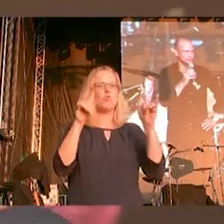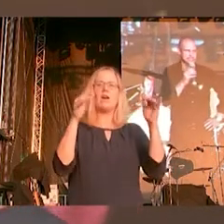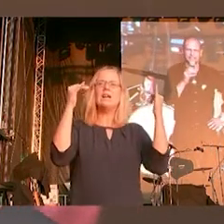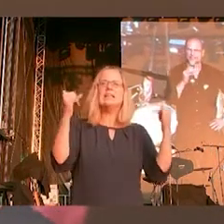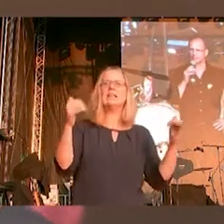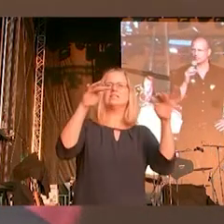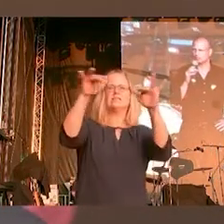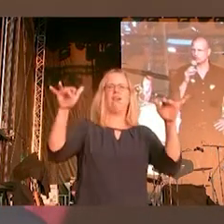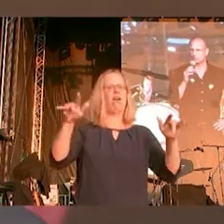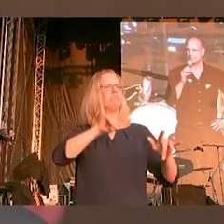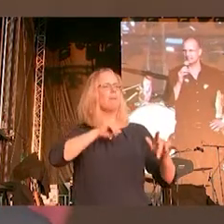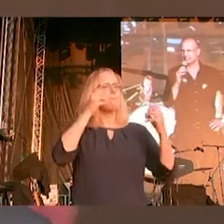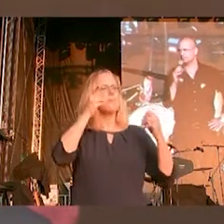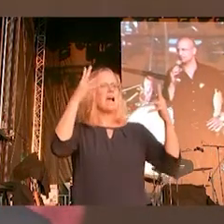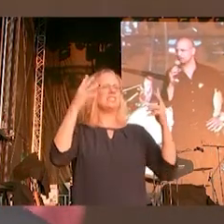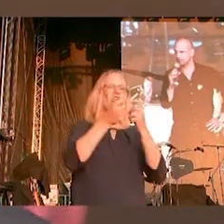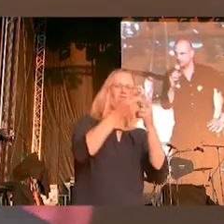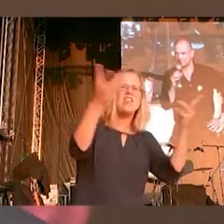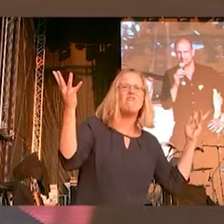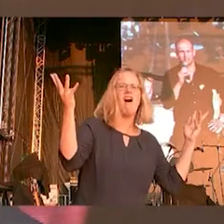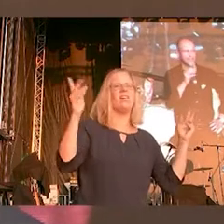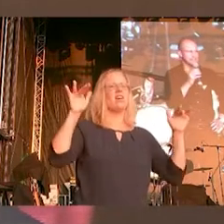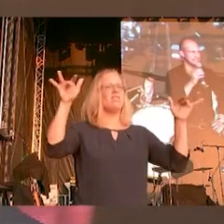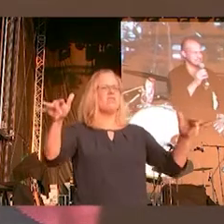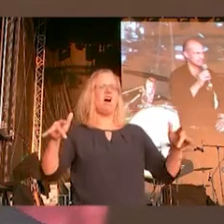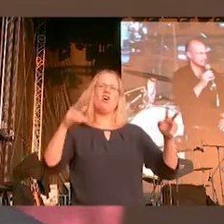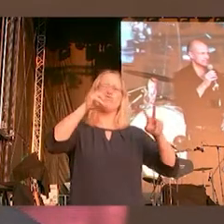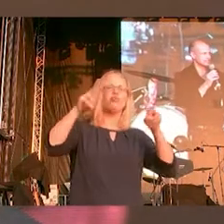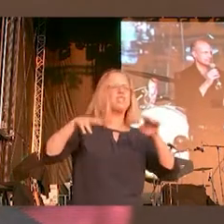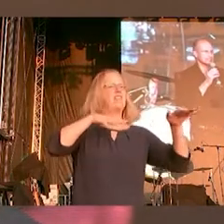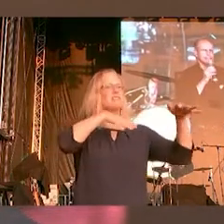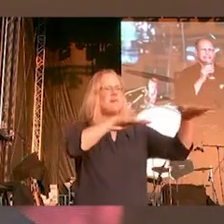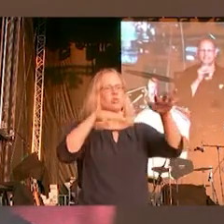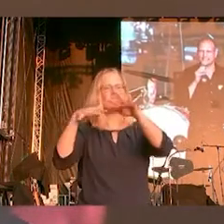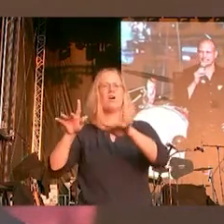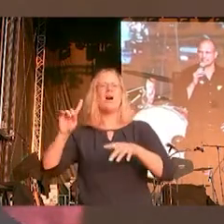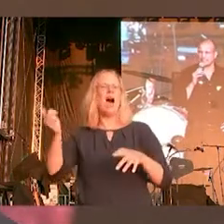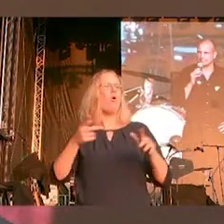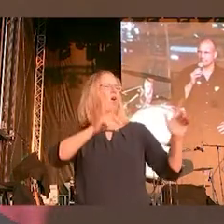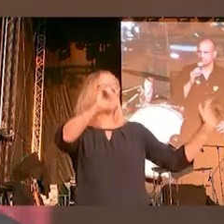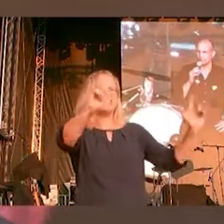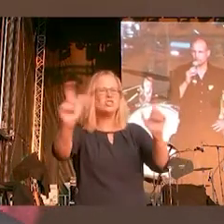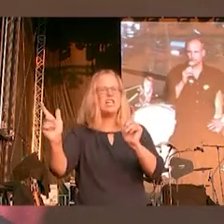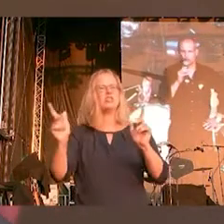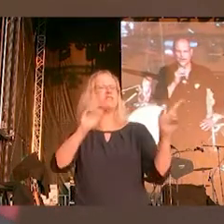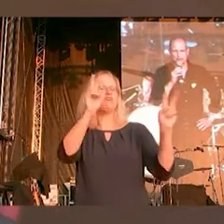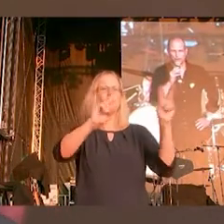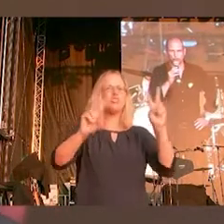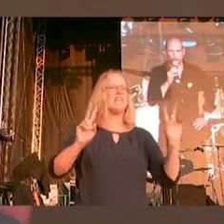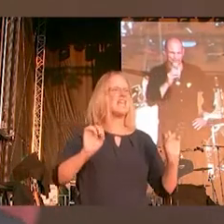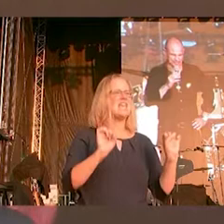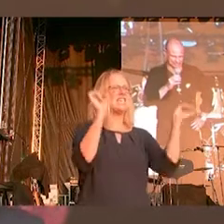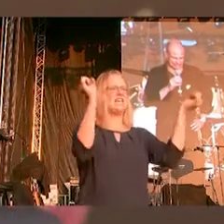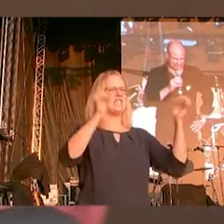dieser großartigen Demonstration und den ganz, ganz vielen unterschiedlichen zivilgesellschaftlichen Initiativen, die sich hier zusammengefunden haben,